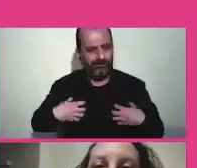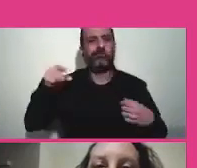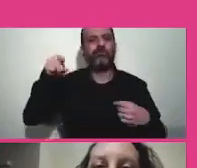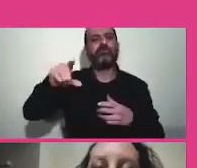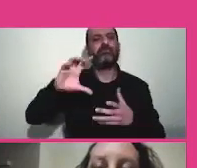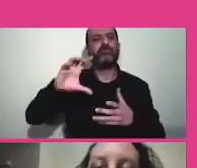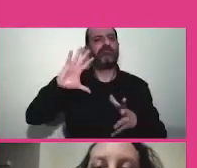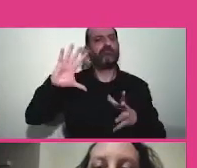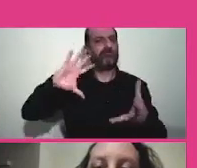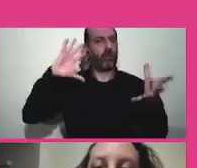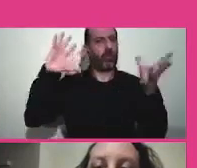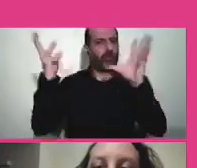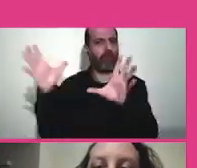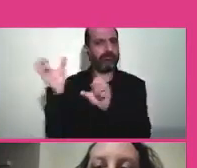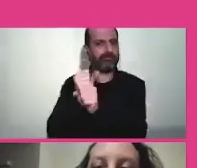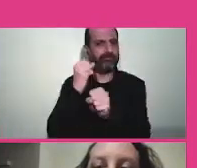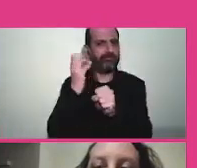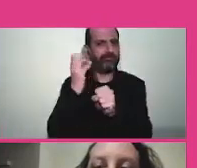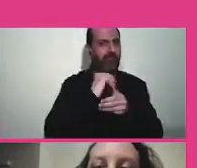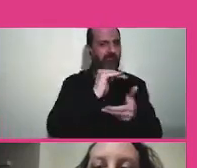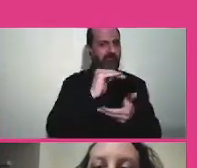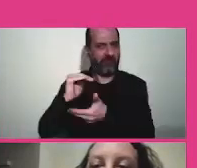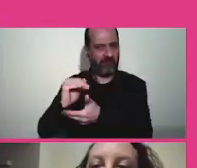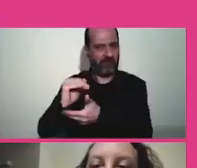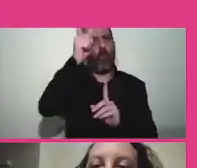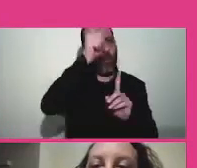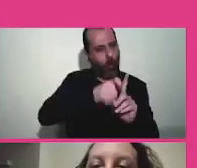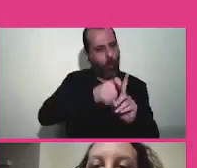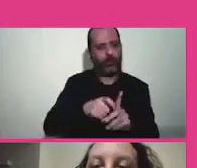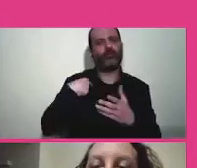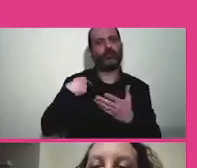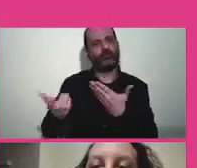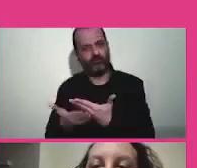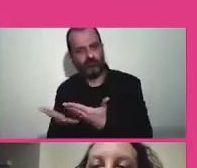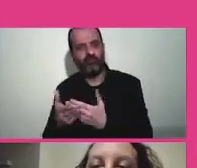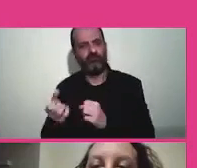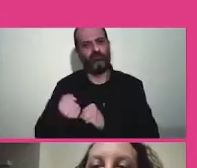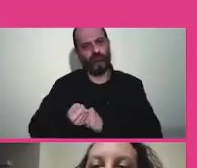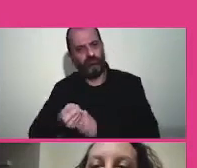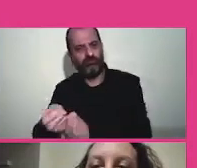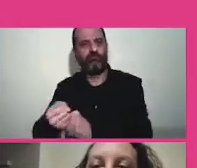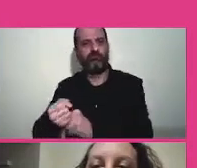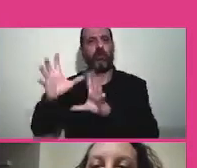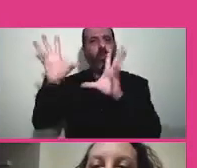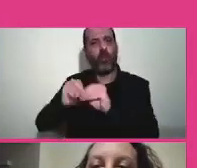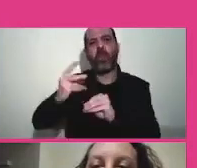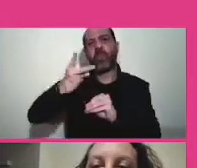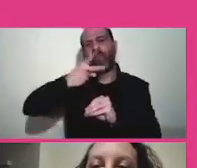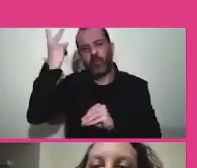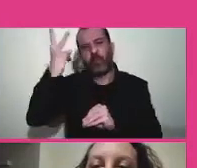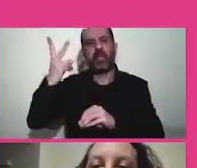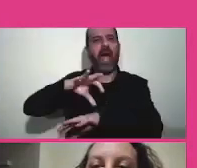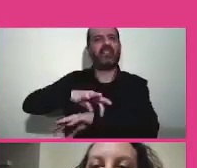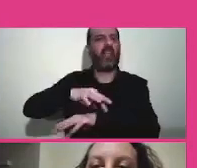παγκοσμίως, συνέβαλε στη συνεργολία για τα δικαιώματα ασθενών και την